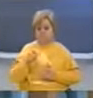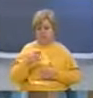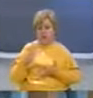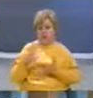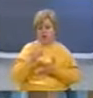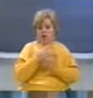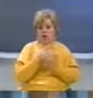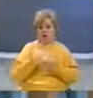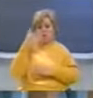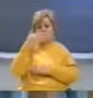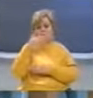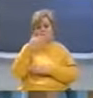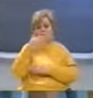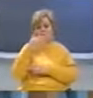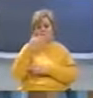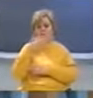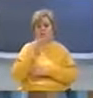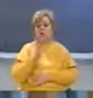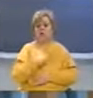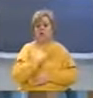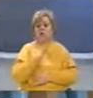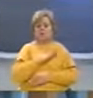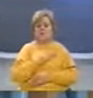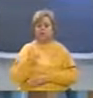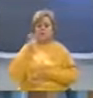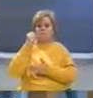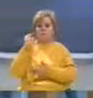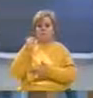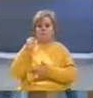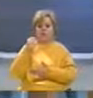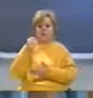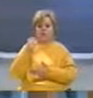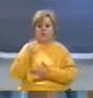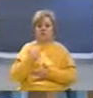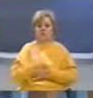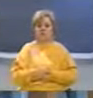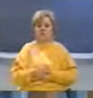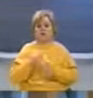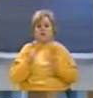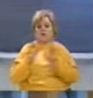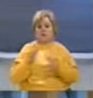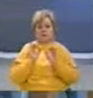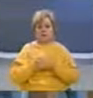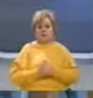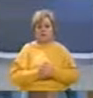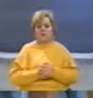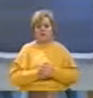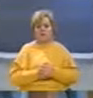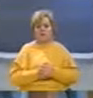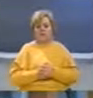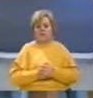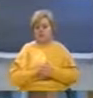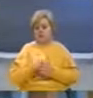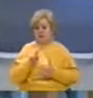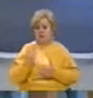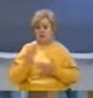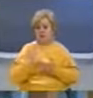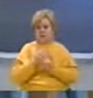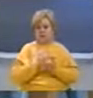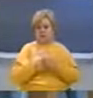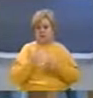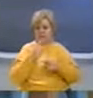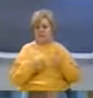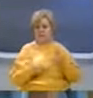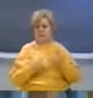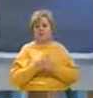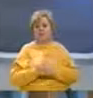këtyre ndërmarrjeve do të rrezikojnë të shkojnë në fonde buxhetore të veçanta, ndërsa vetëm për një pjesë të fitimeve do të ketë